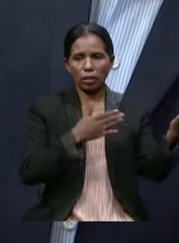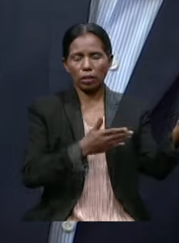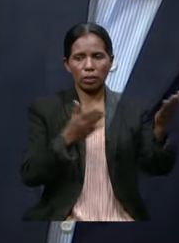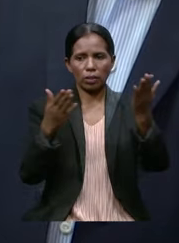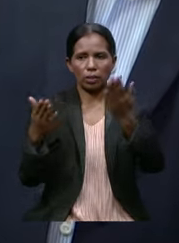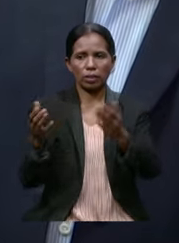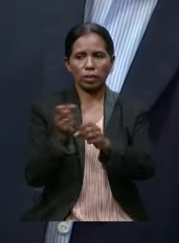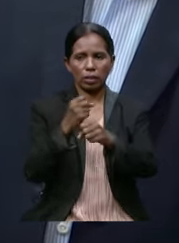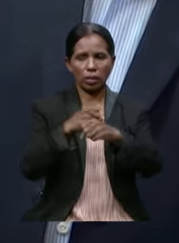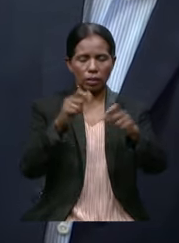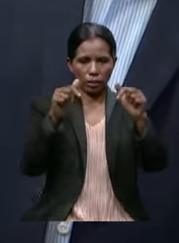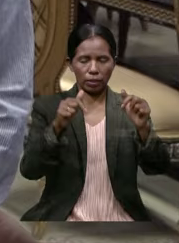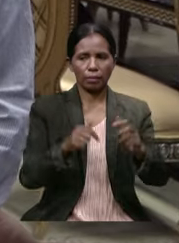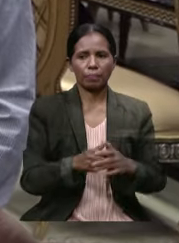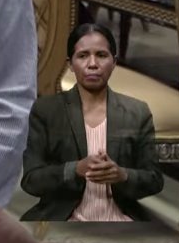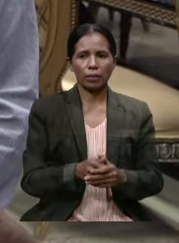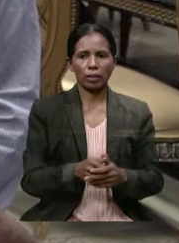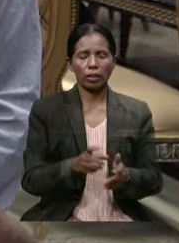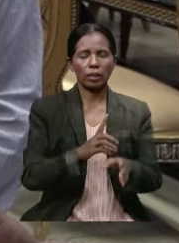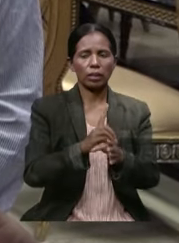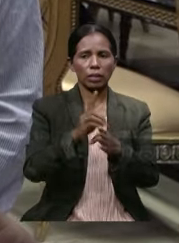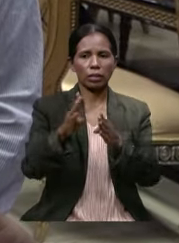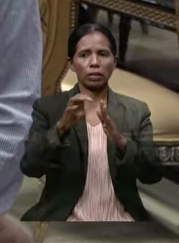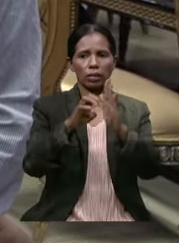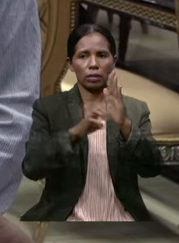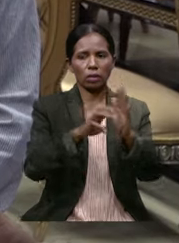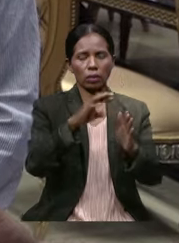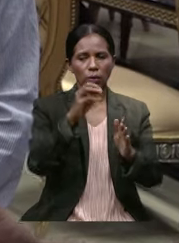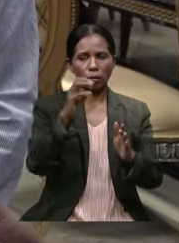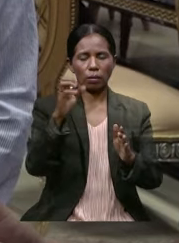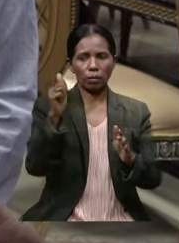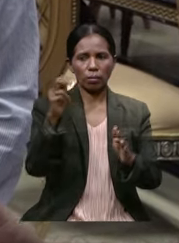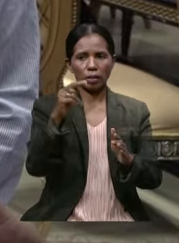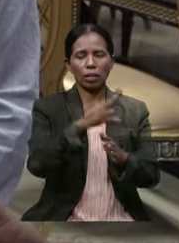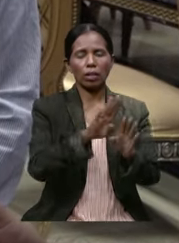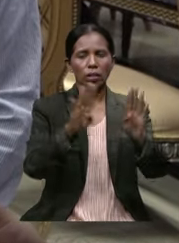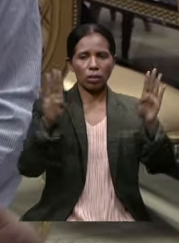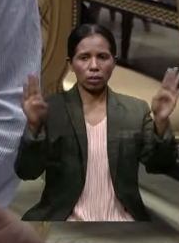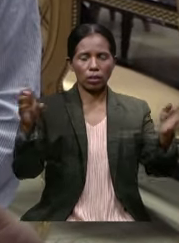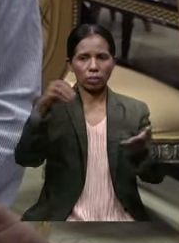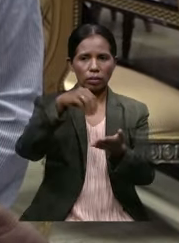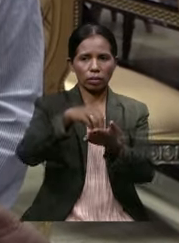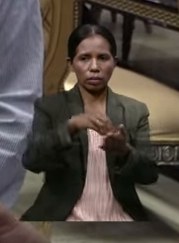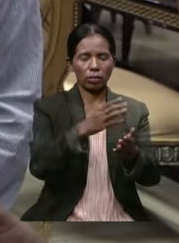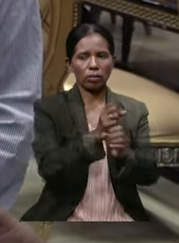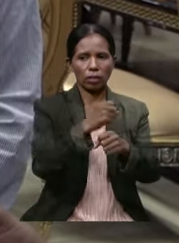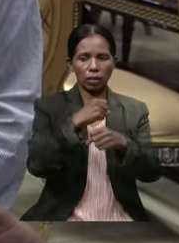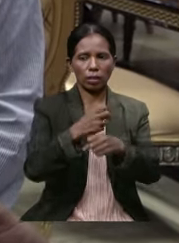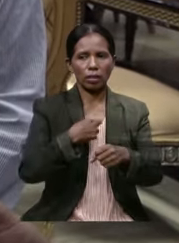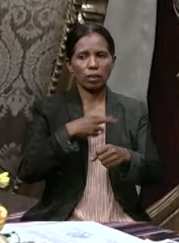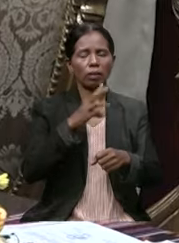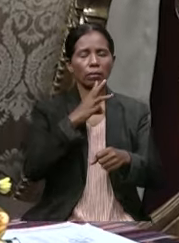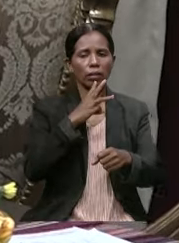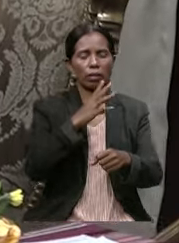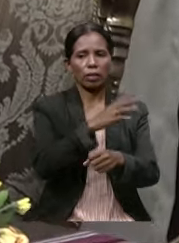hatame sir halo hene ne. Diretor Eksekutif Roman Star Hateten sirah karak loke investimentu hori produs rasik beno